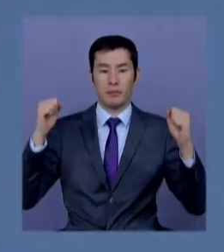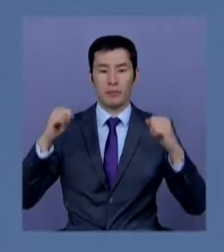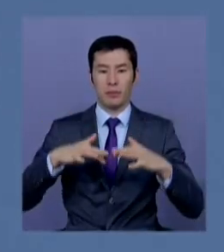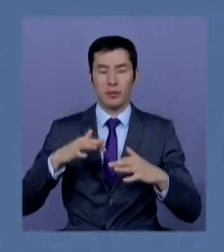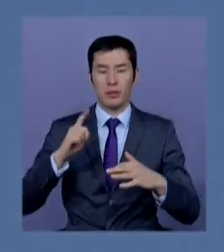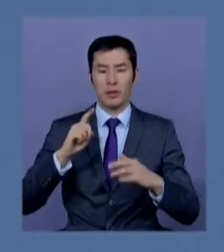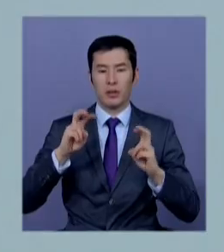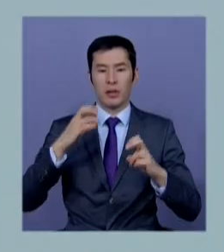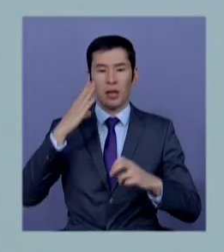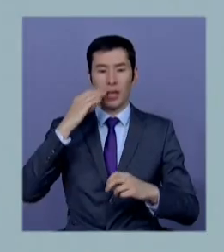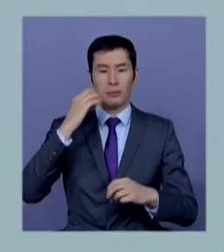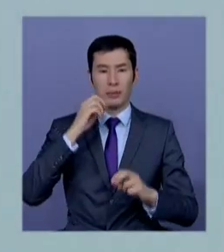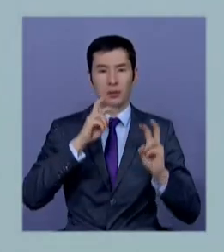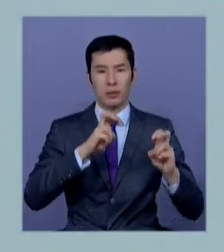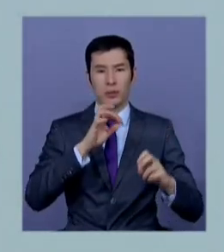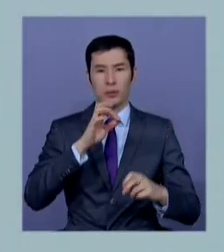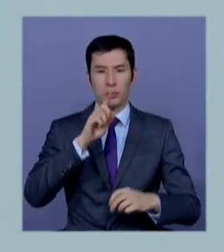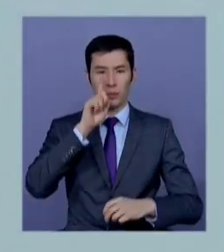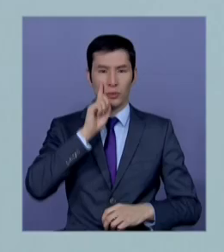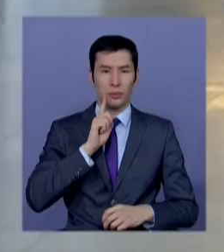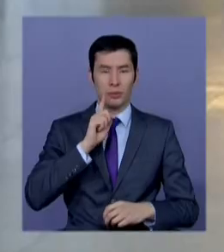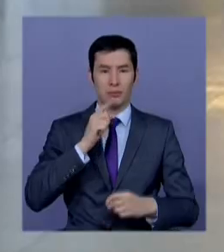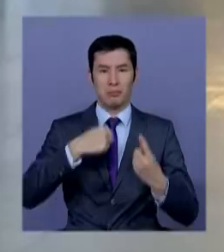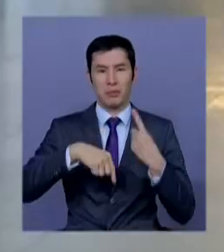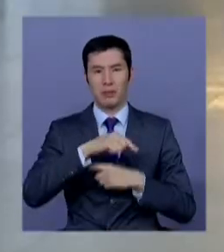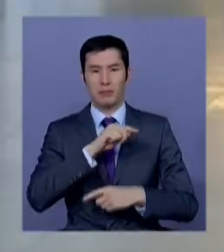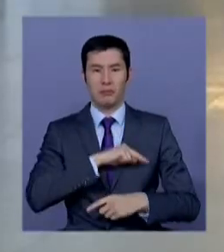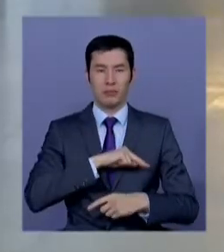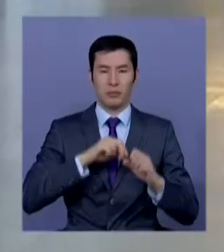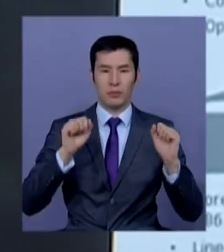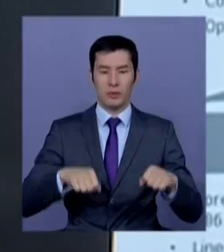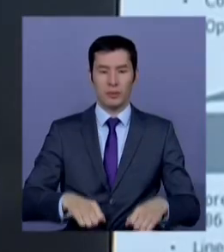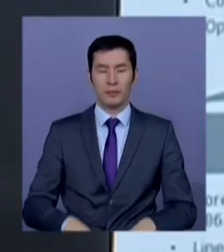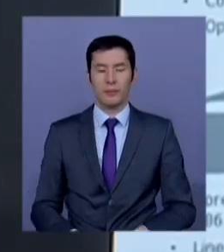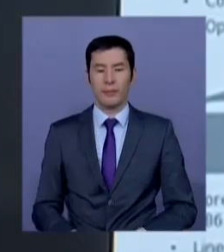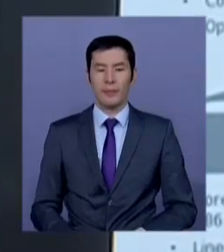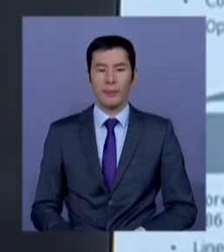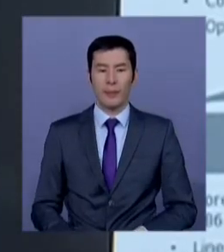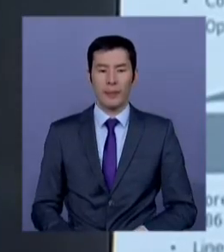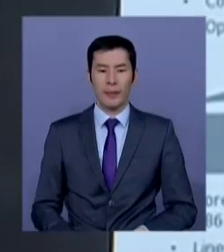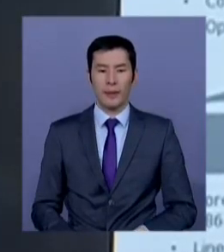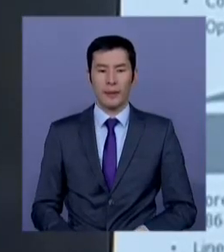ауыздан Алматы инвестиция құюға тұрарлық қала деген пікірді білдірді.